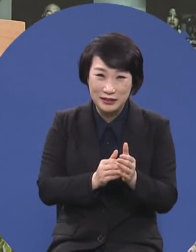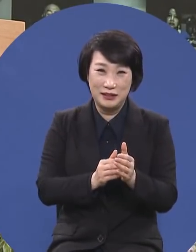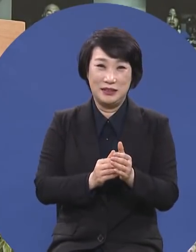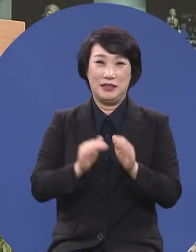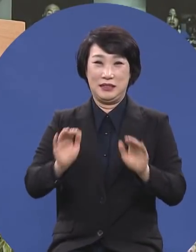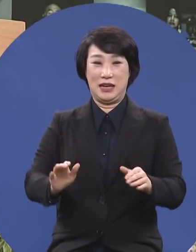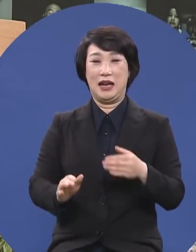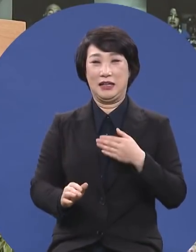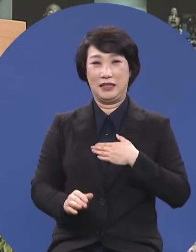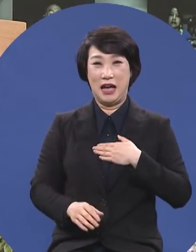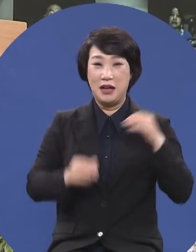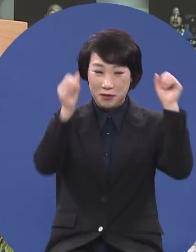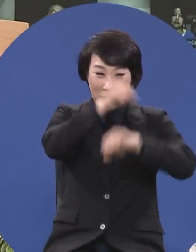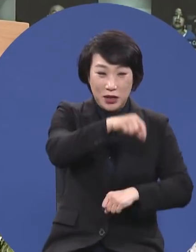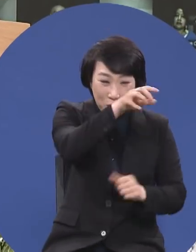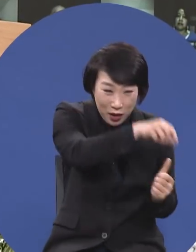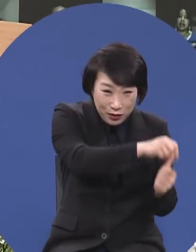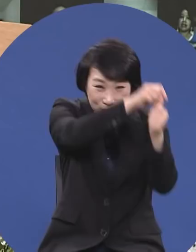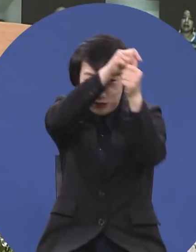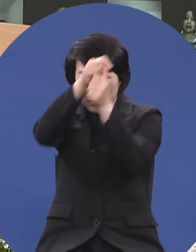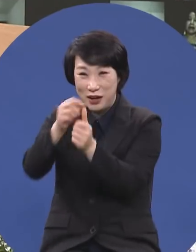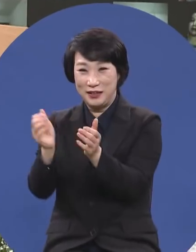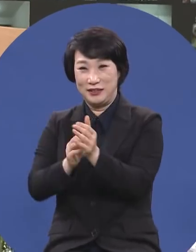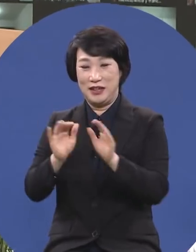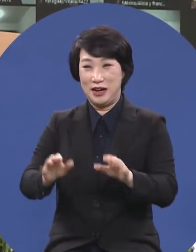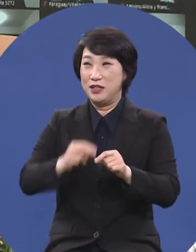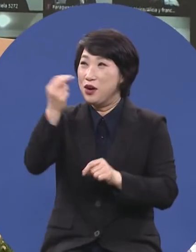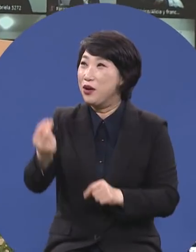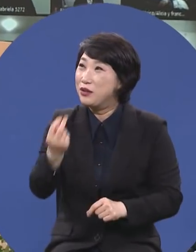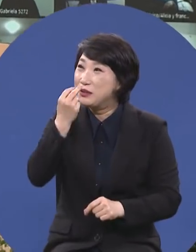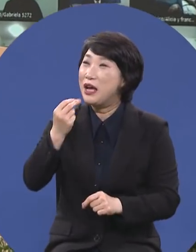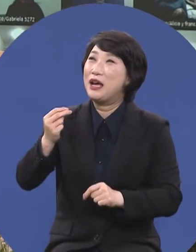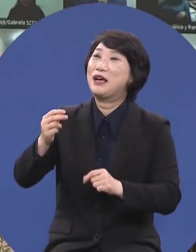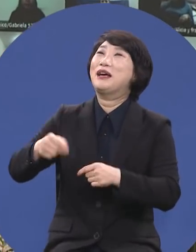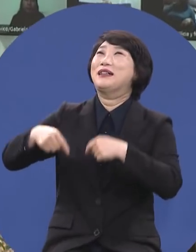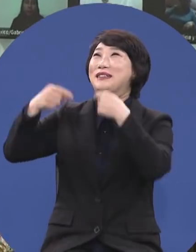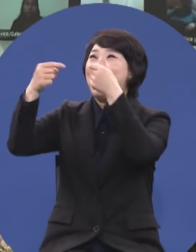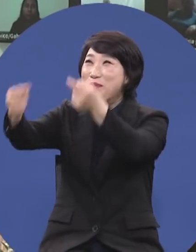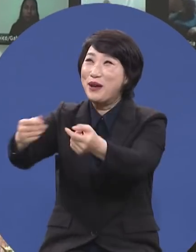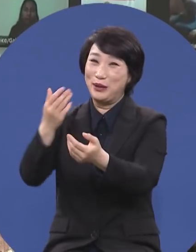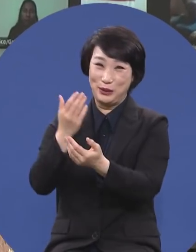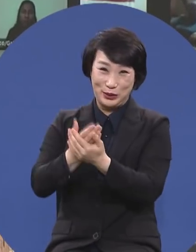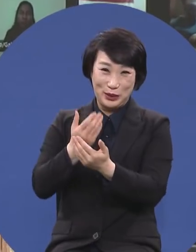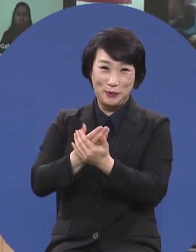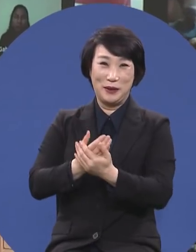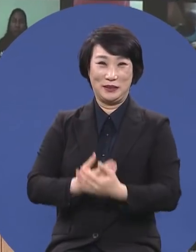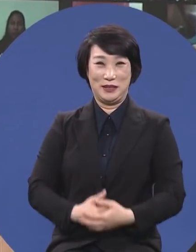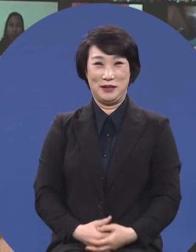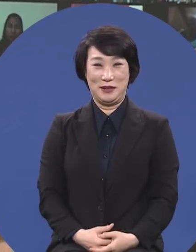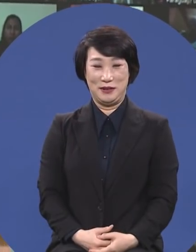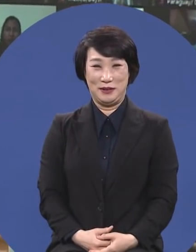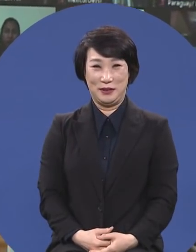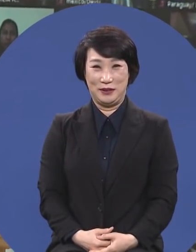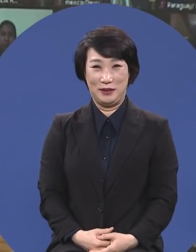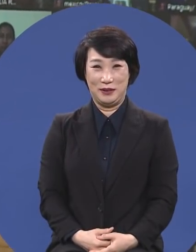해결하시고 나를 멸망에도 구원하시고 영생에 참여하여 주시옵소서.